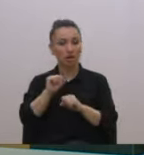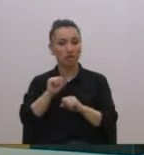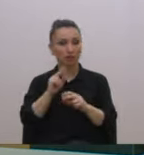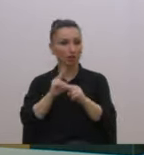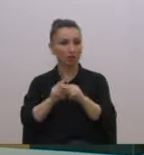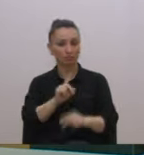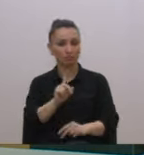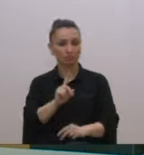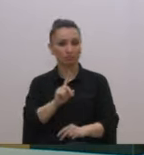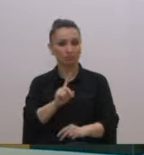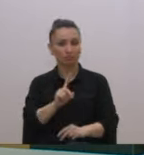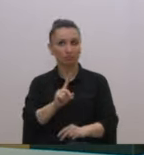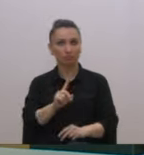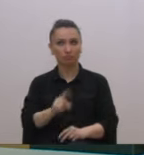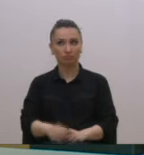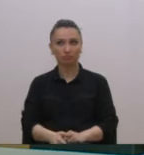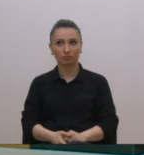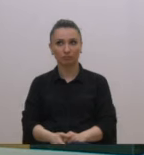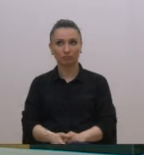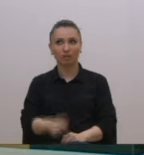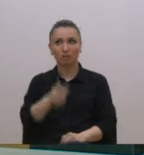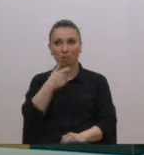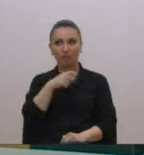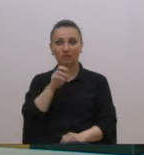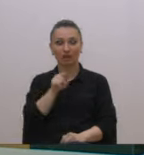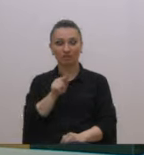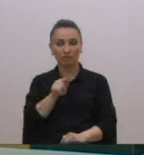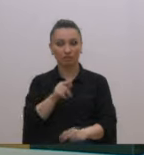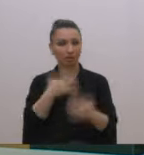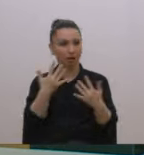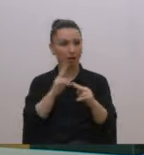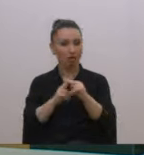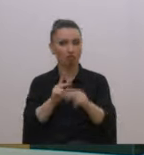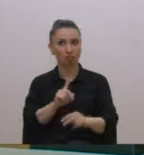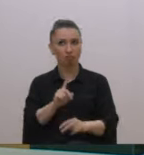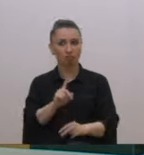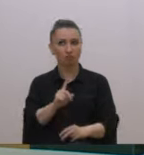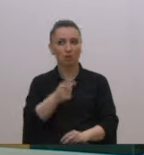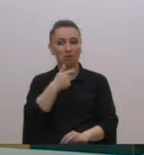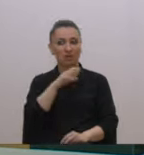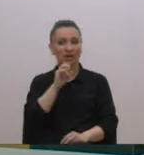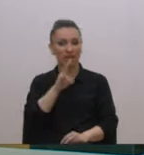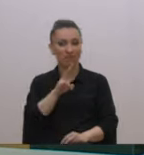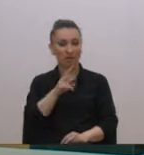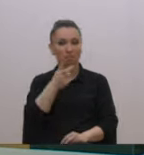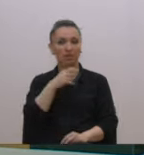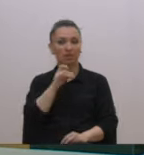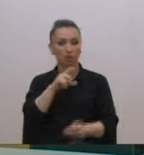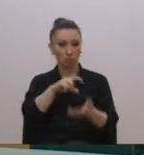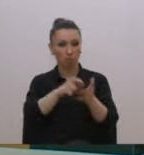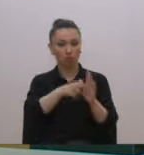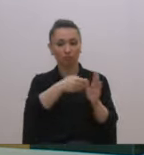არ შეუშალოთ არა. ბატონო დავით ხელი არ შეუშალოთ. ბატონო ლევან, ბატონო გიორგი